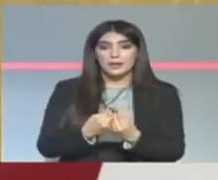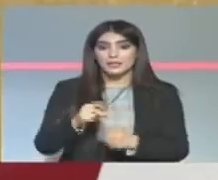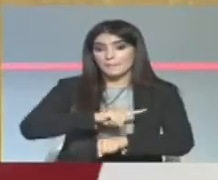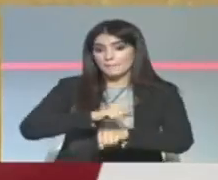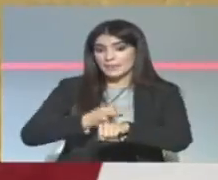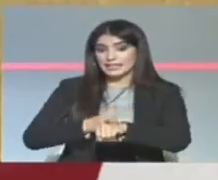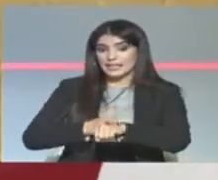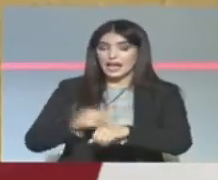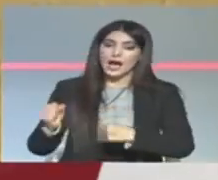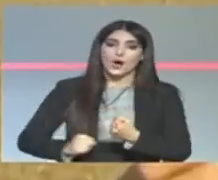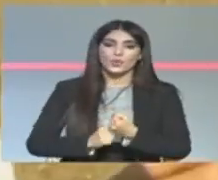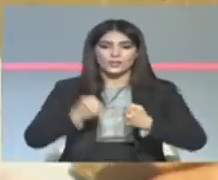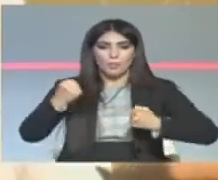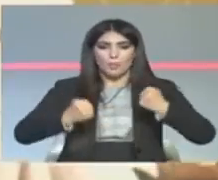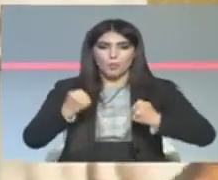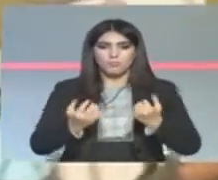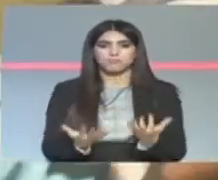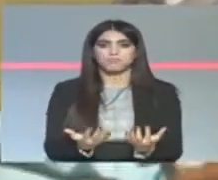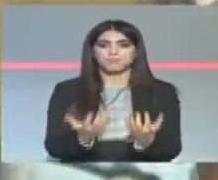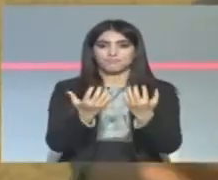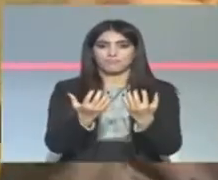تعاون انها